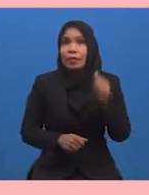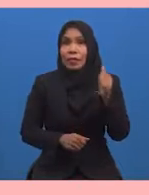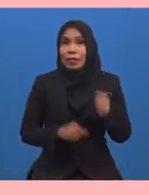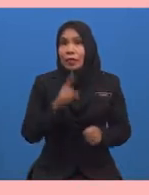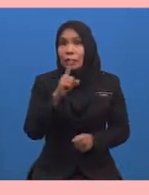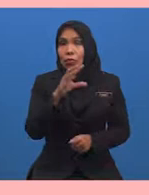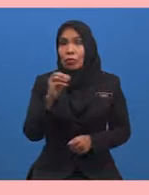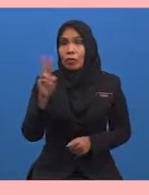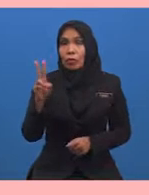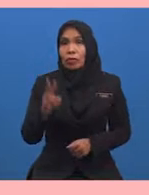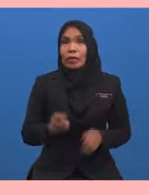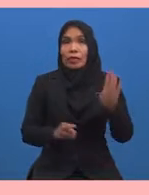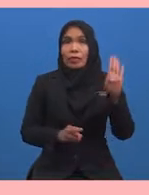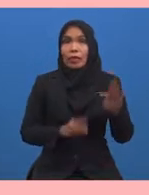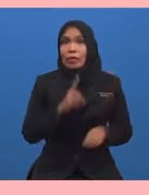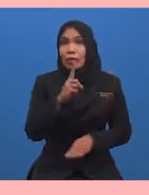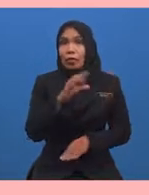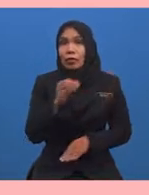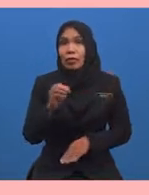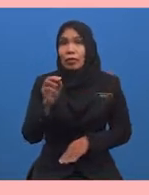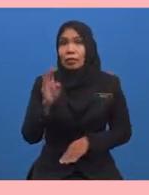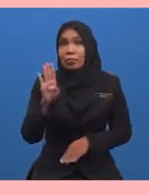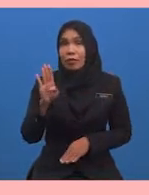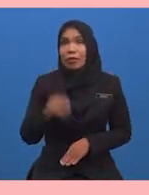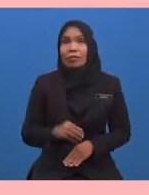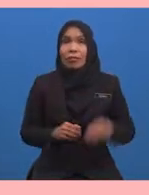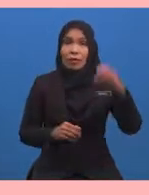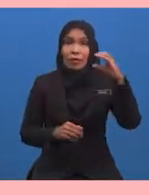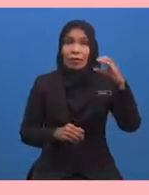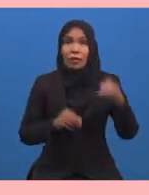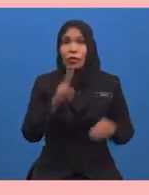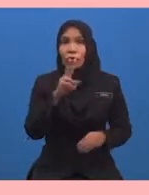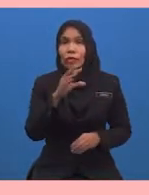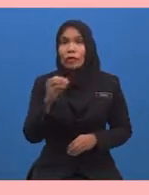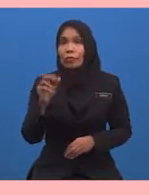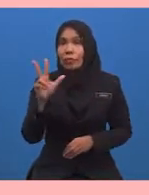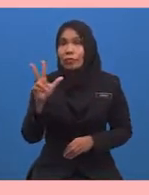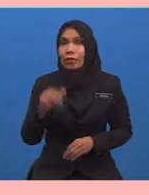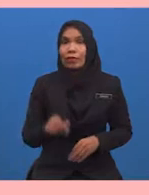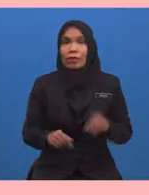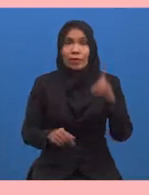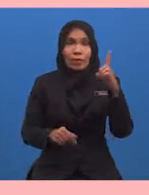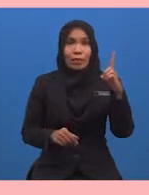C. 2 dan 3. Dan D. 3 dan 4. Cuba fikirkan. Apakah jawapannya?